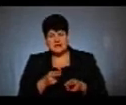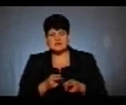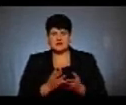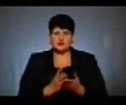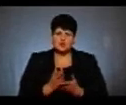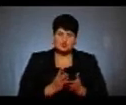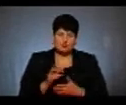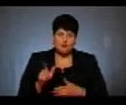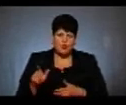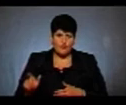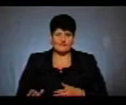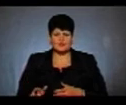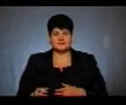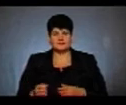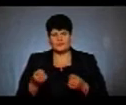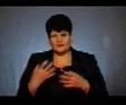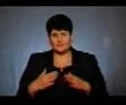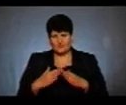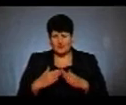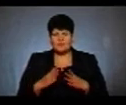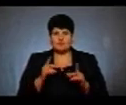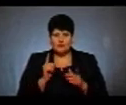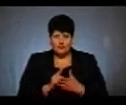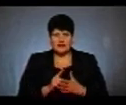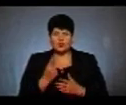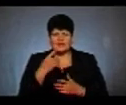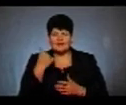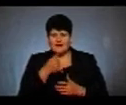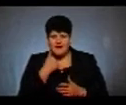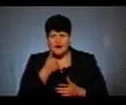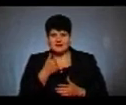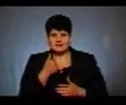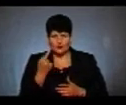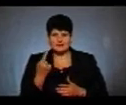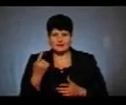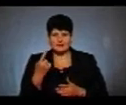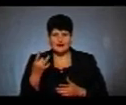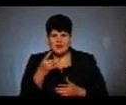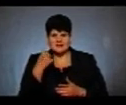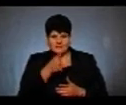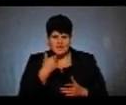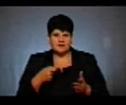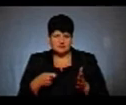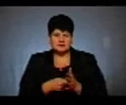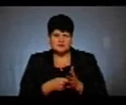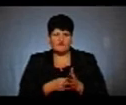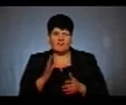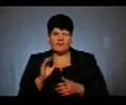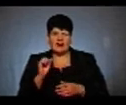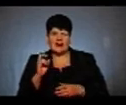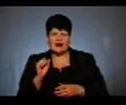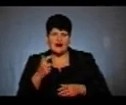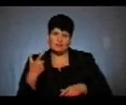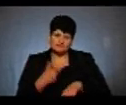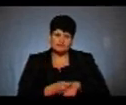декоративні, вони повинні бути піддані вакцинації раз в рік від сказу. Так само коти повинні бути піддаватися вакцинації. Якщо в разі